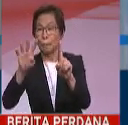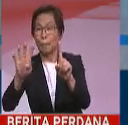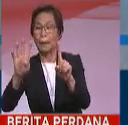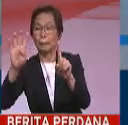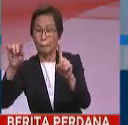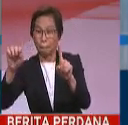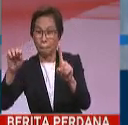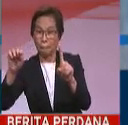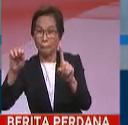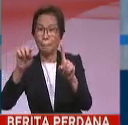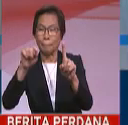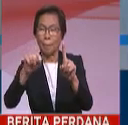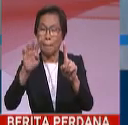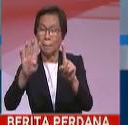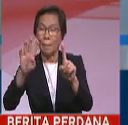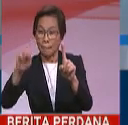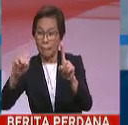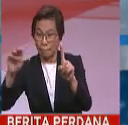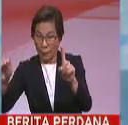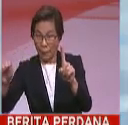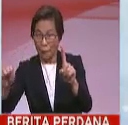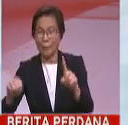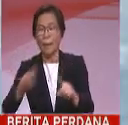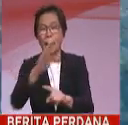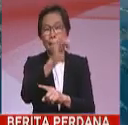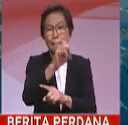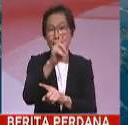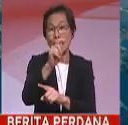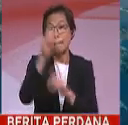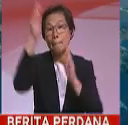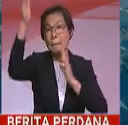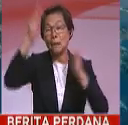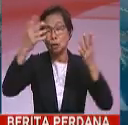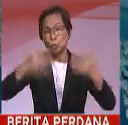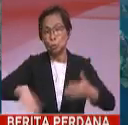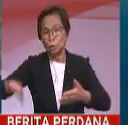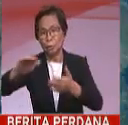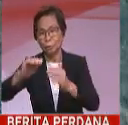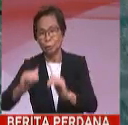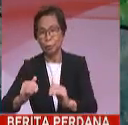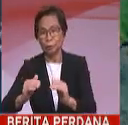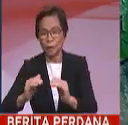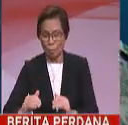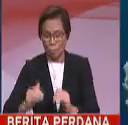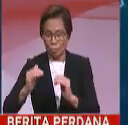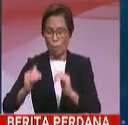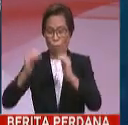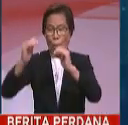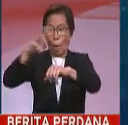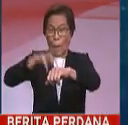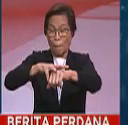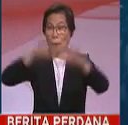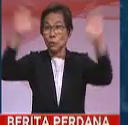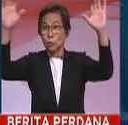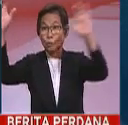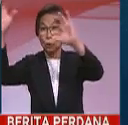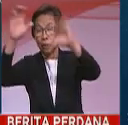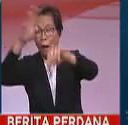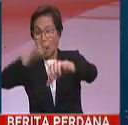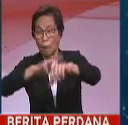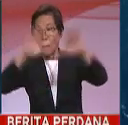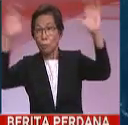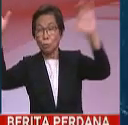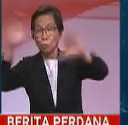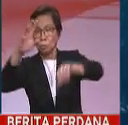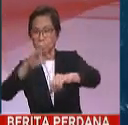122.4 mm. Oleh itu, Met Malaysia telah pun mengemaskini amaran cuaca dengan mengeluarkan amaran cuaca